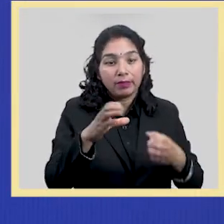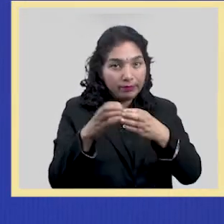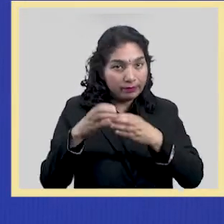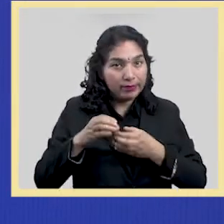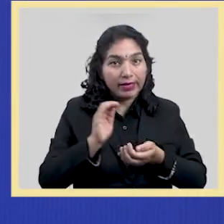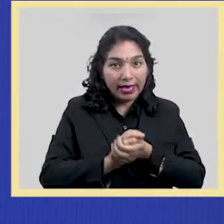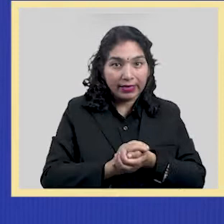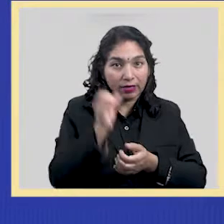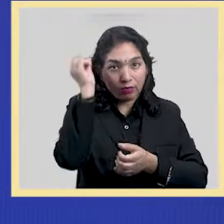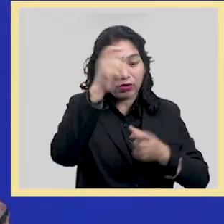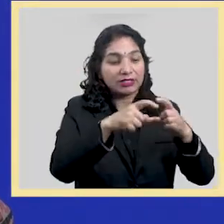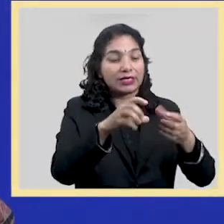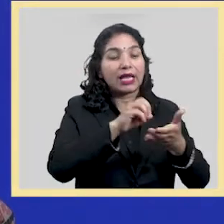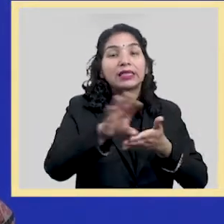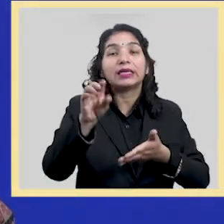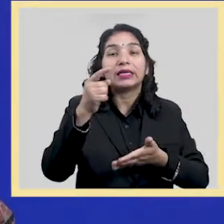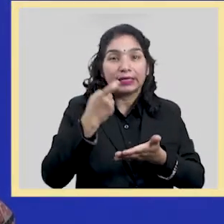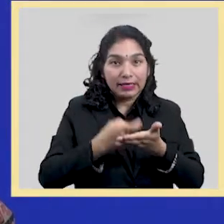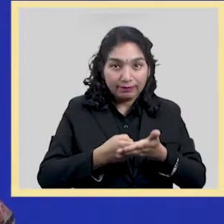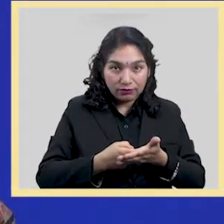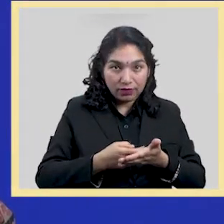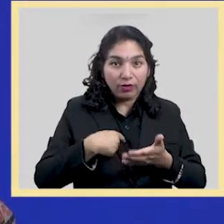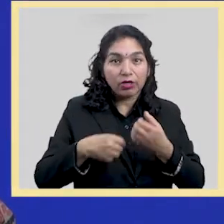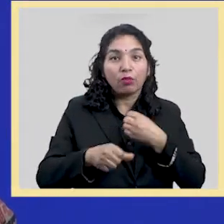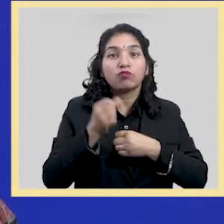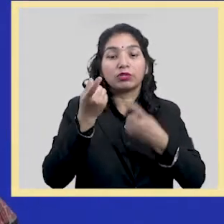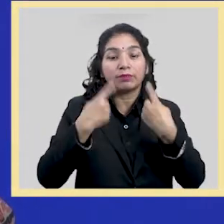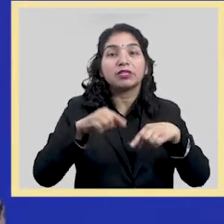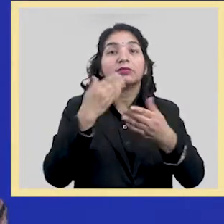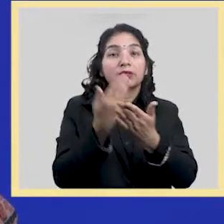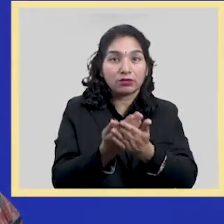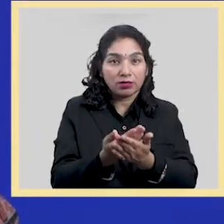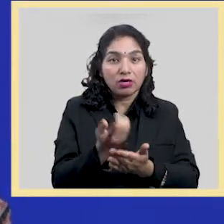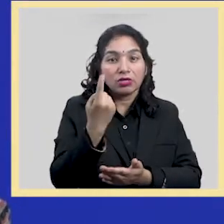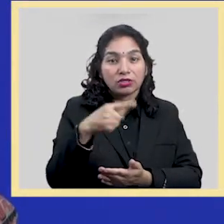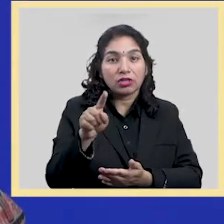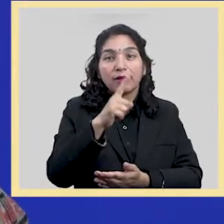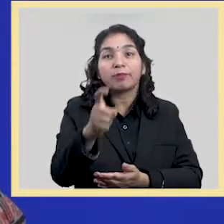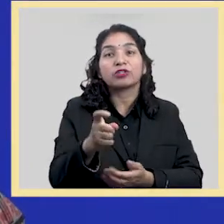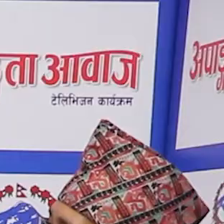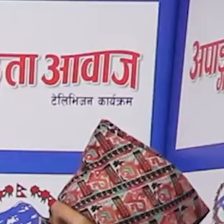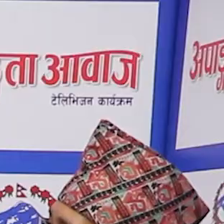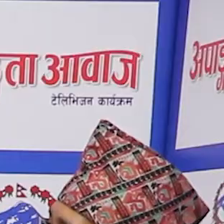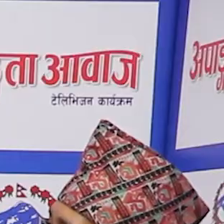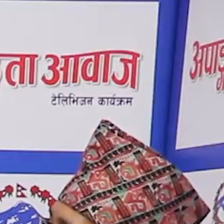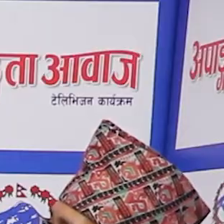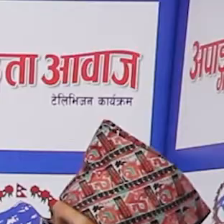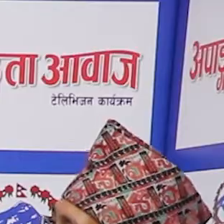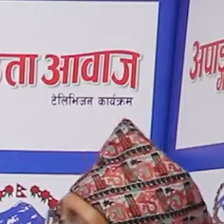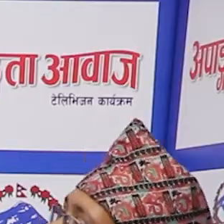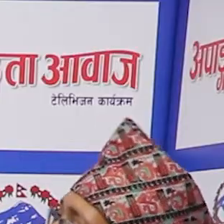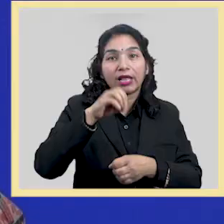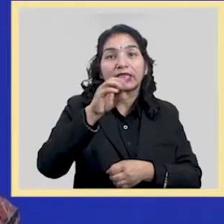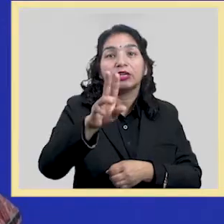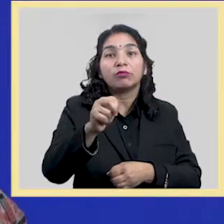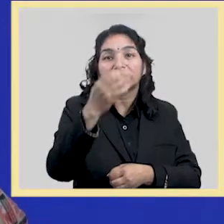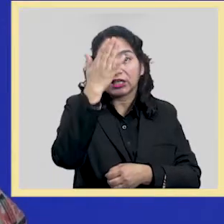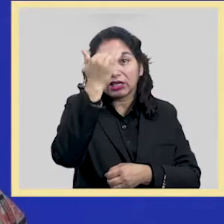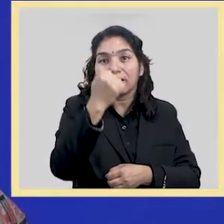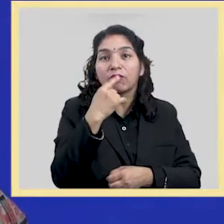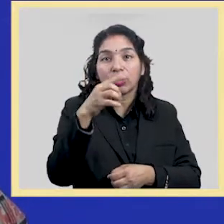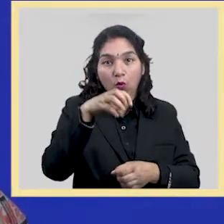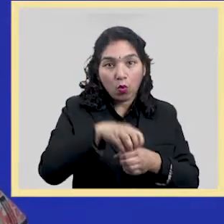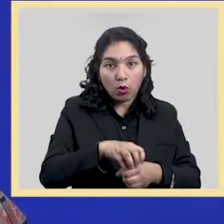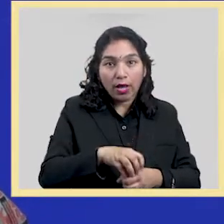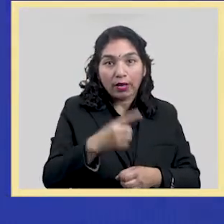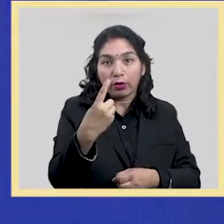परिचय पत्र दिने सिस्टम छ. चाहिँ यो कुरा मैले बोर्ड बैठकमा नै उठाएको थिएँ, मैले सही प्रश्न गर्नुभयो. यसको जिम्मेवारी चाहिँ ओडालाई दिनुपर्छ भन्ने लाग्छ मलाई. किन भन्दाखेरि